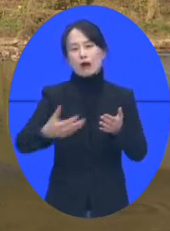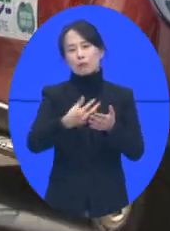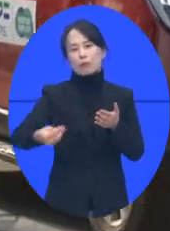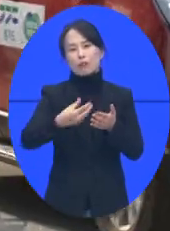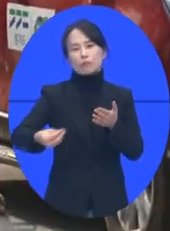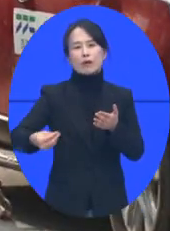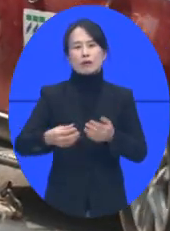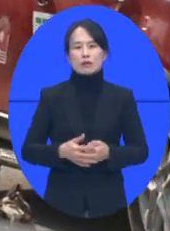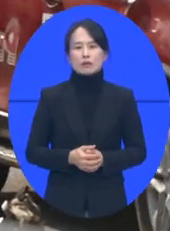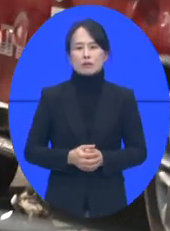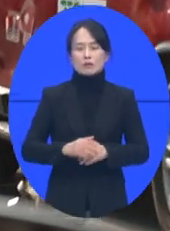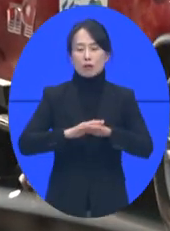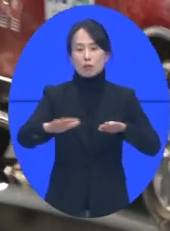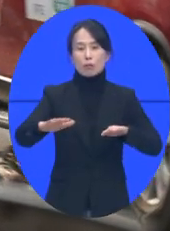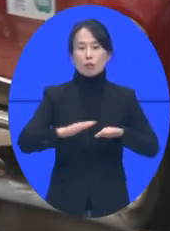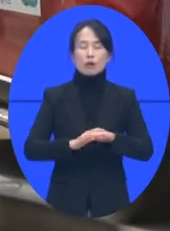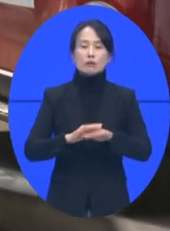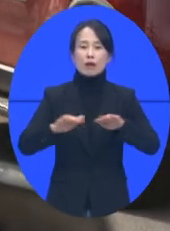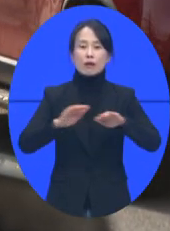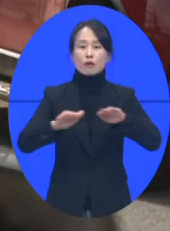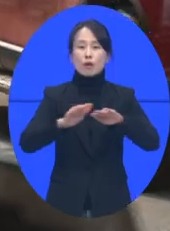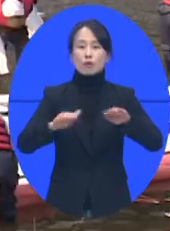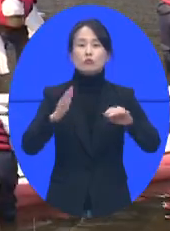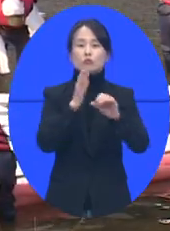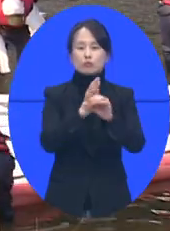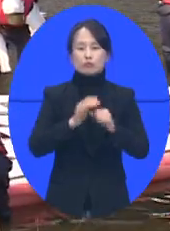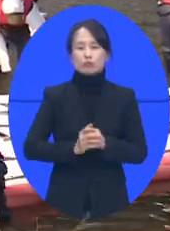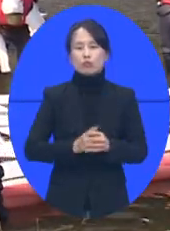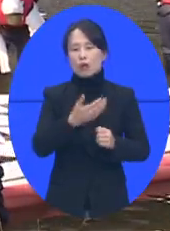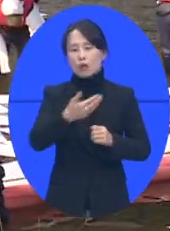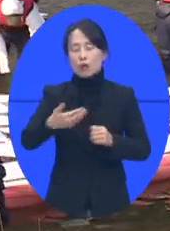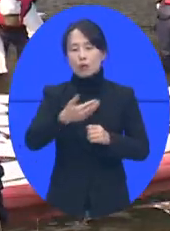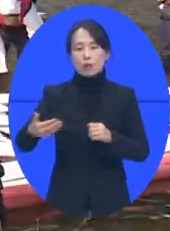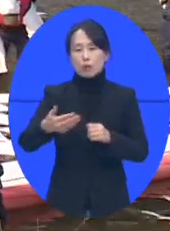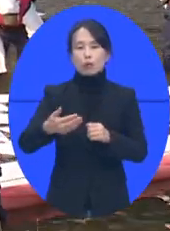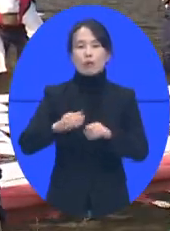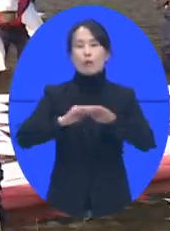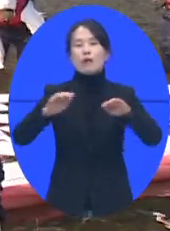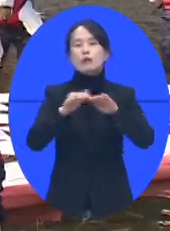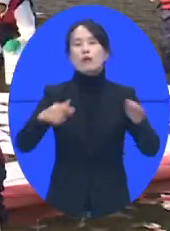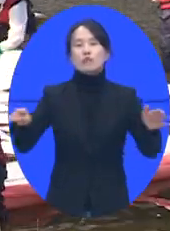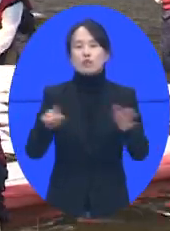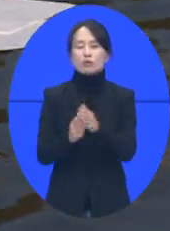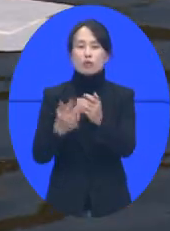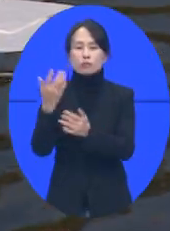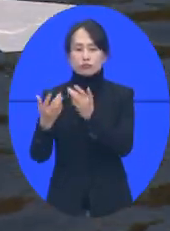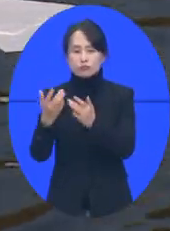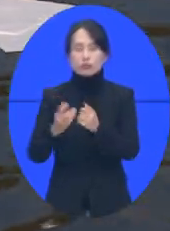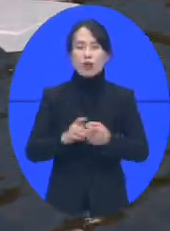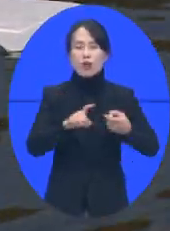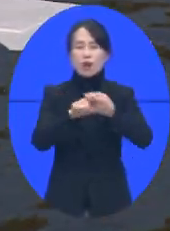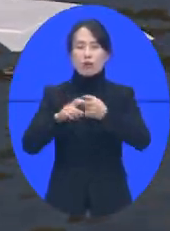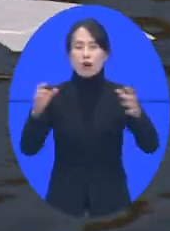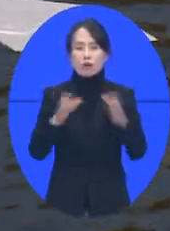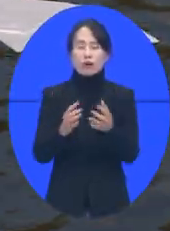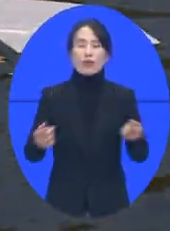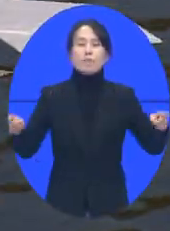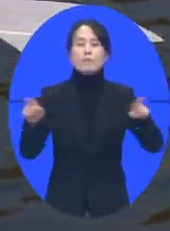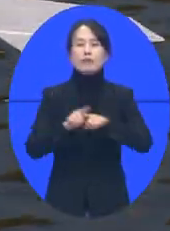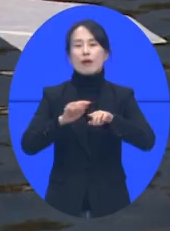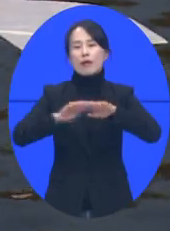도로 위에선 사고를 수습하고 흘러나온 유리를 처리하기 위한 소방등 관계기관이 동원 동시 다발적으로